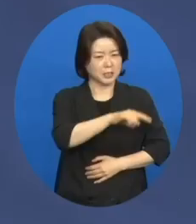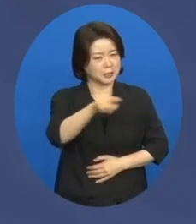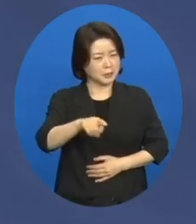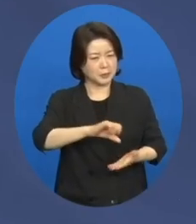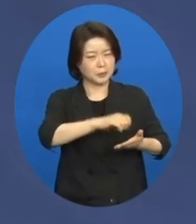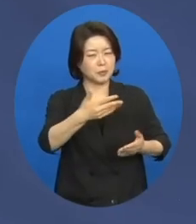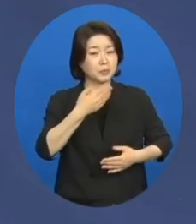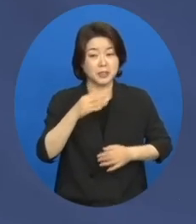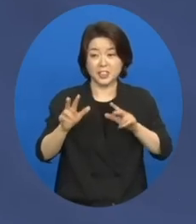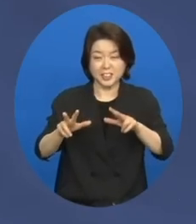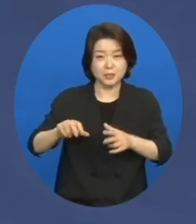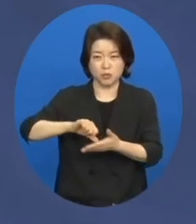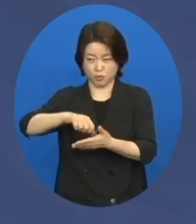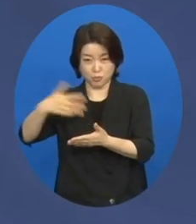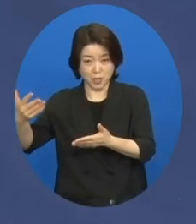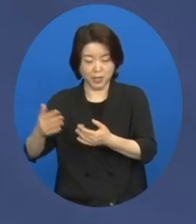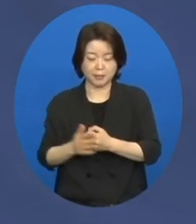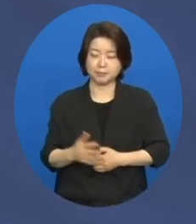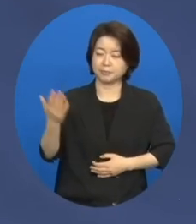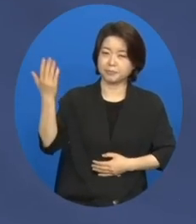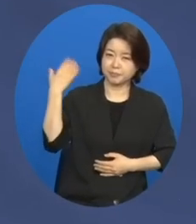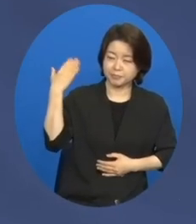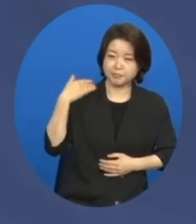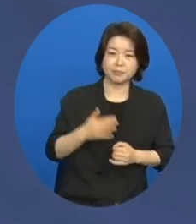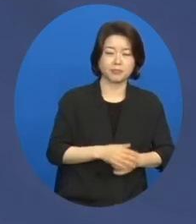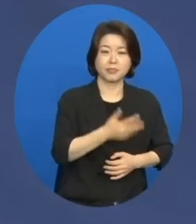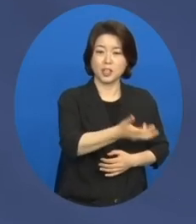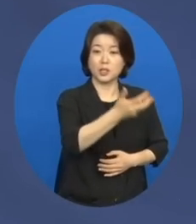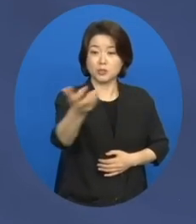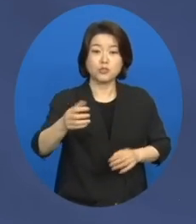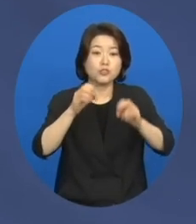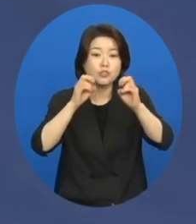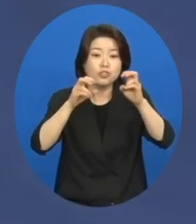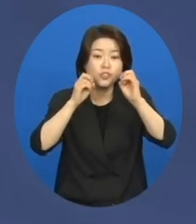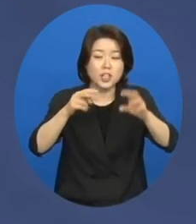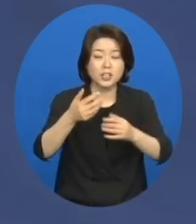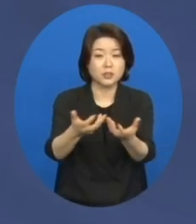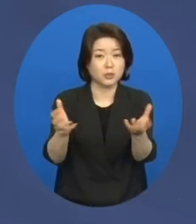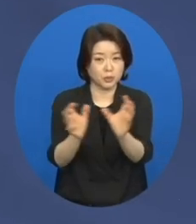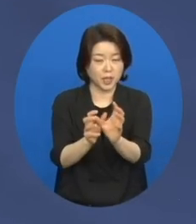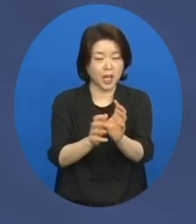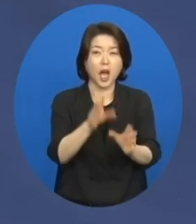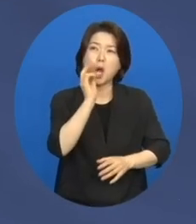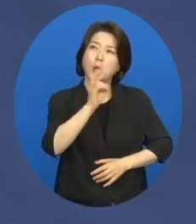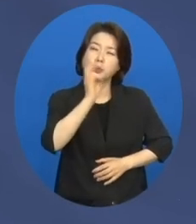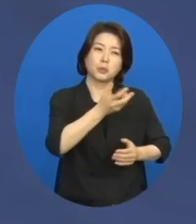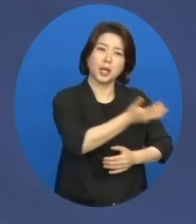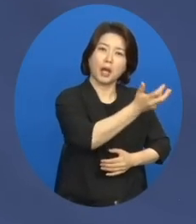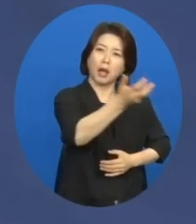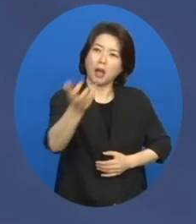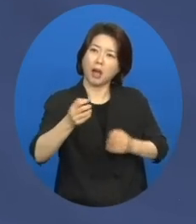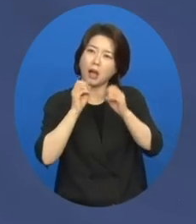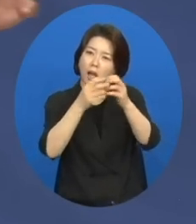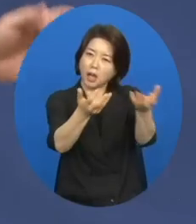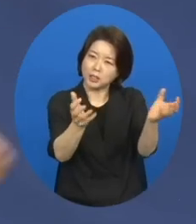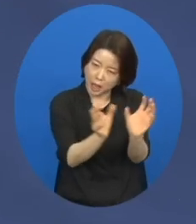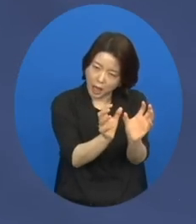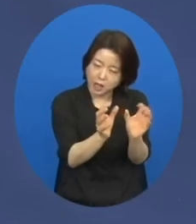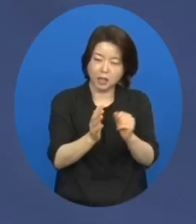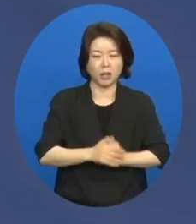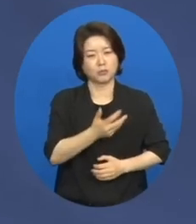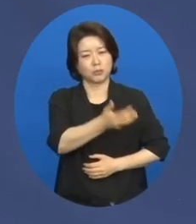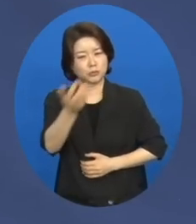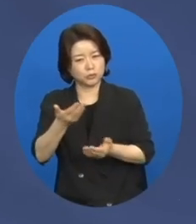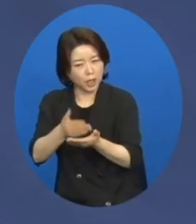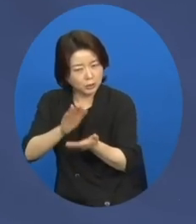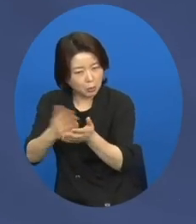그냥 이렇게 하는데, 혹시 거긴 노래 선교단이에요? 그러니까 순회 노래 선교단이에요? 혹은 순회 정비단이에요?